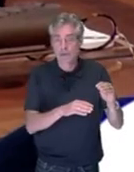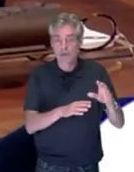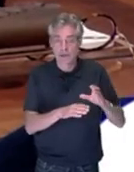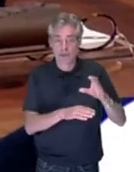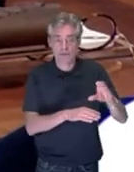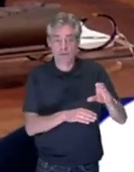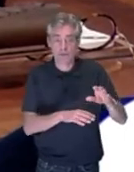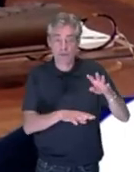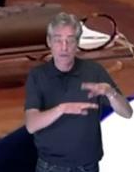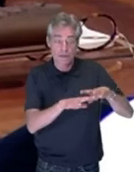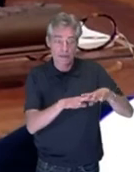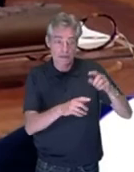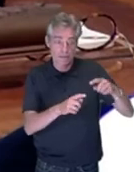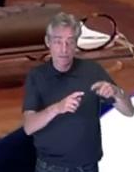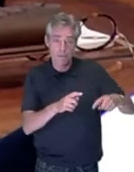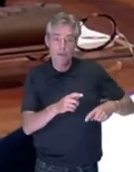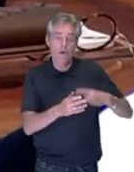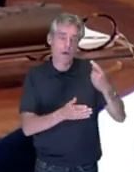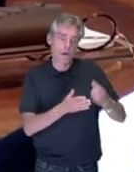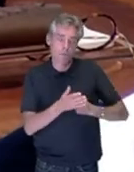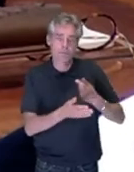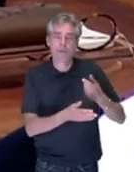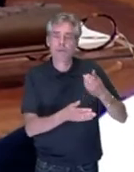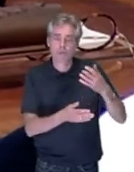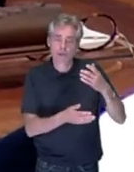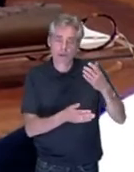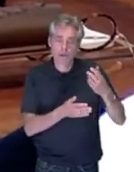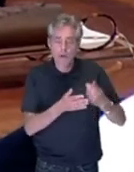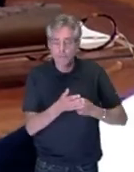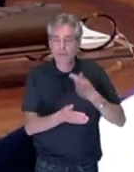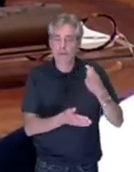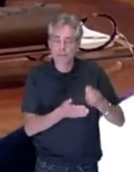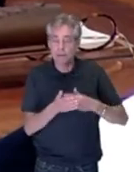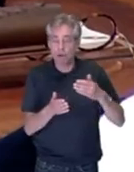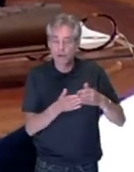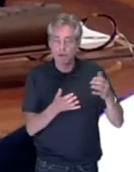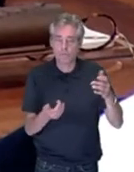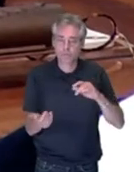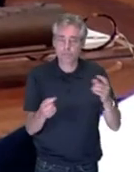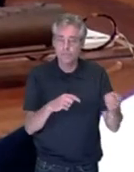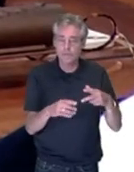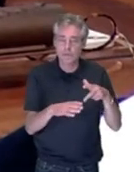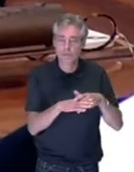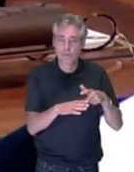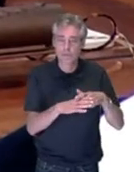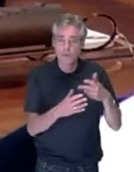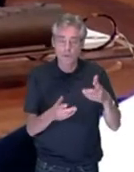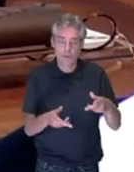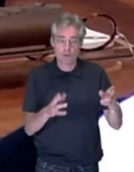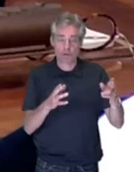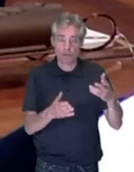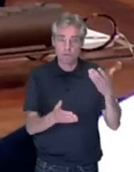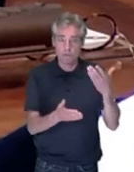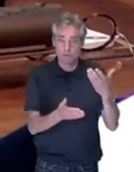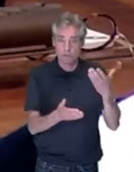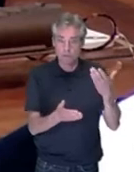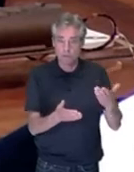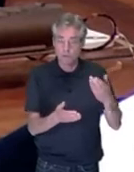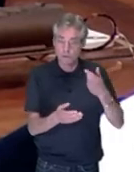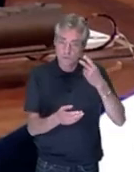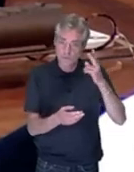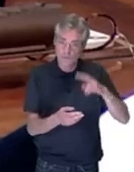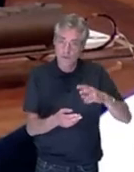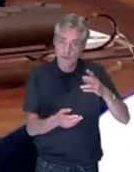dans les quartiers. Et je ne reviendrai pas sur les échanges que nous avons eus en début de séance, mais je crois que tout